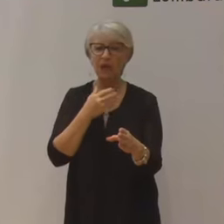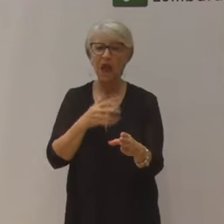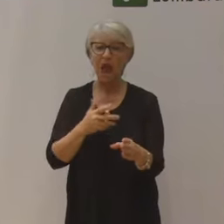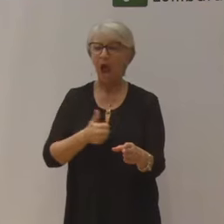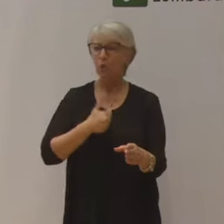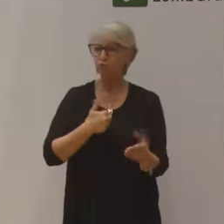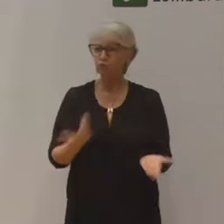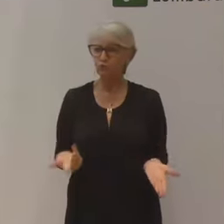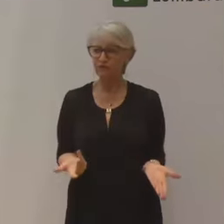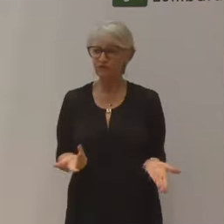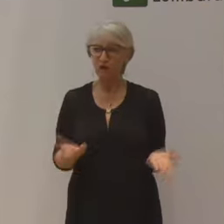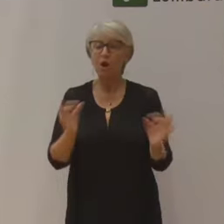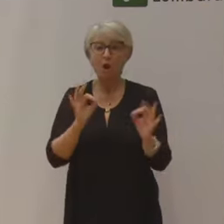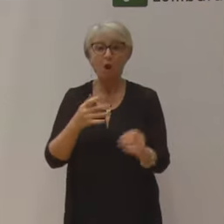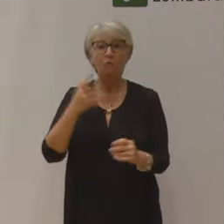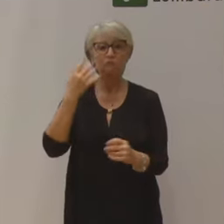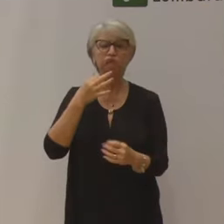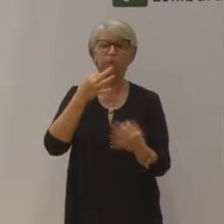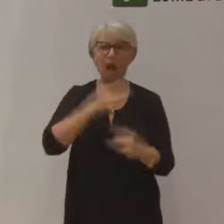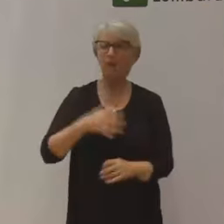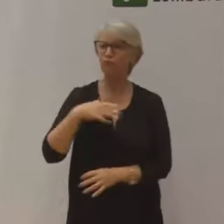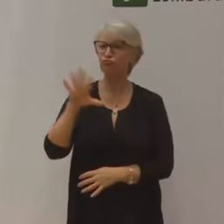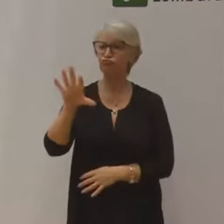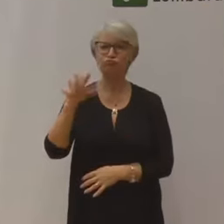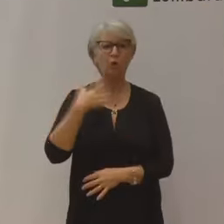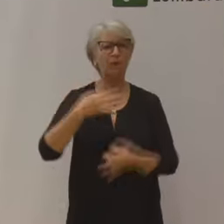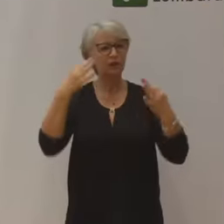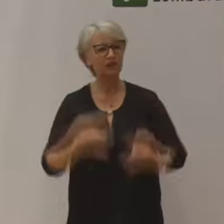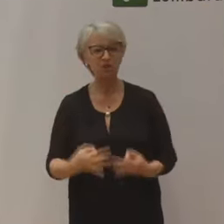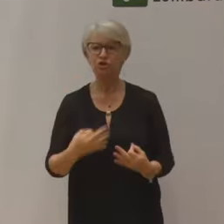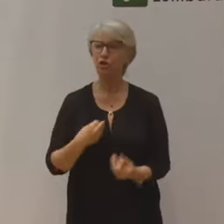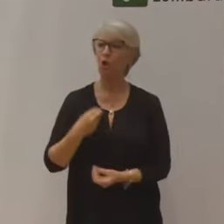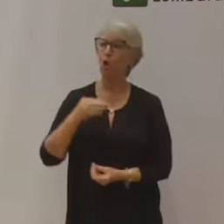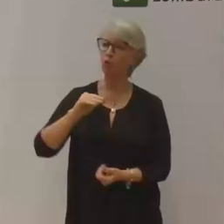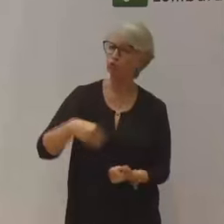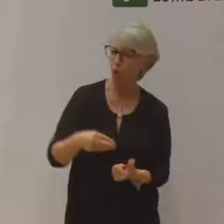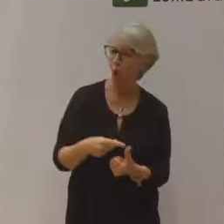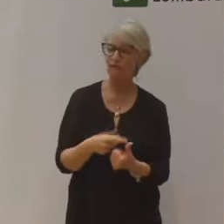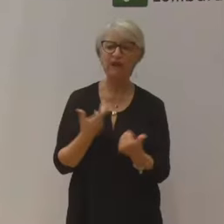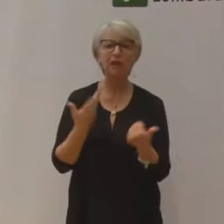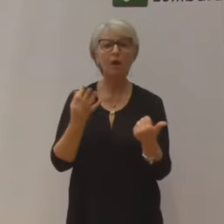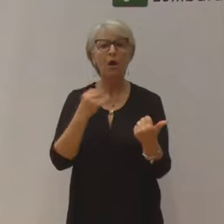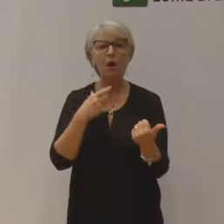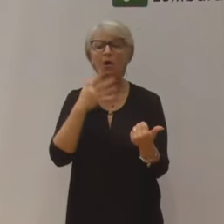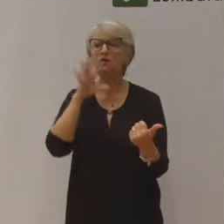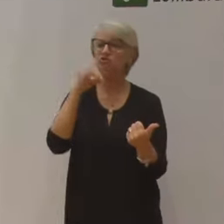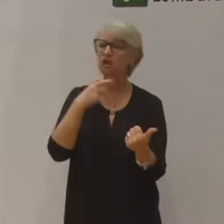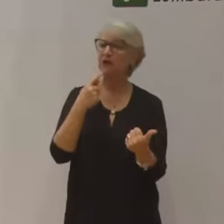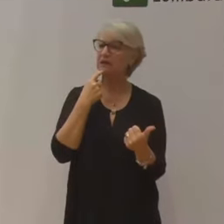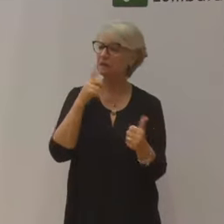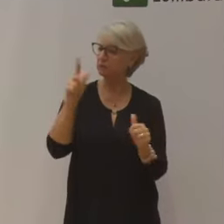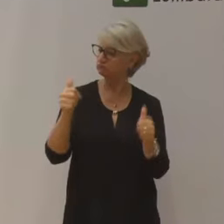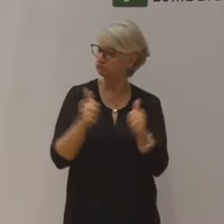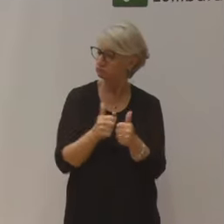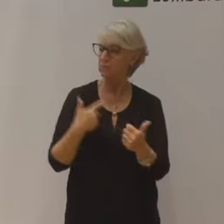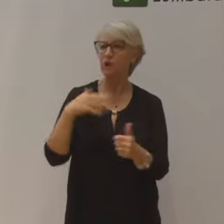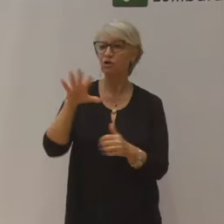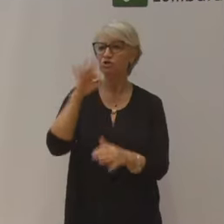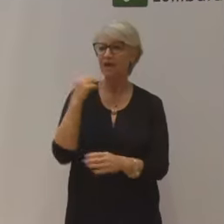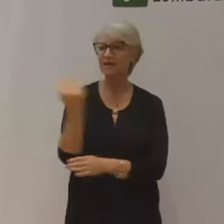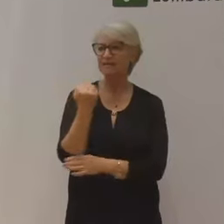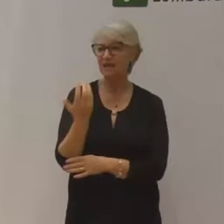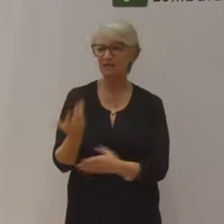meglio ancora, sapere e poter decidere, come già detto, dove e con chi vivere unitamente alla possibilità di accedere ai servizi nel rispetto